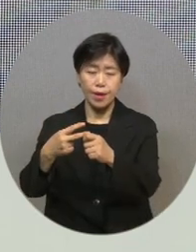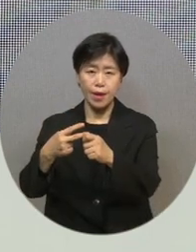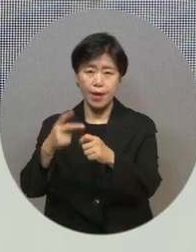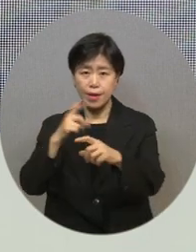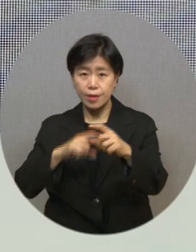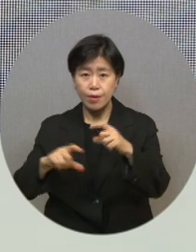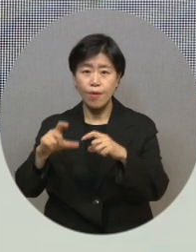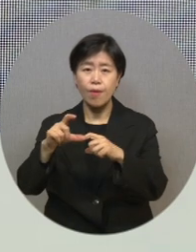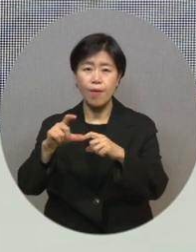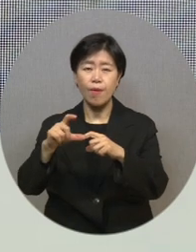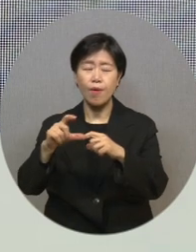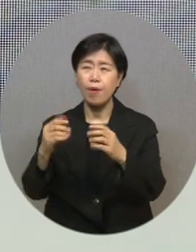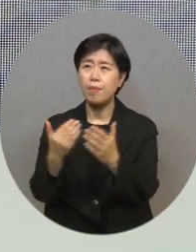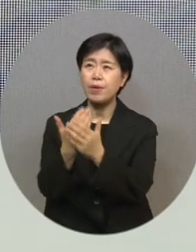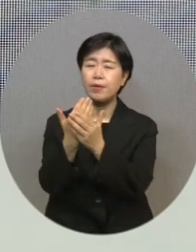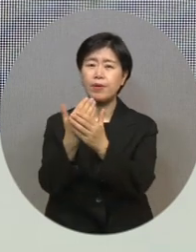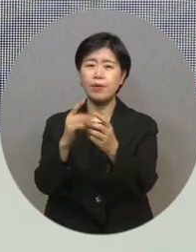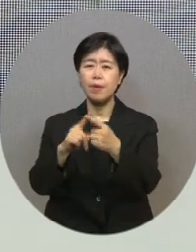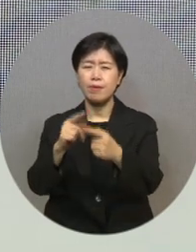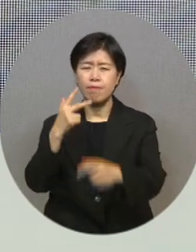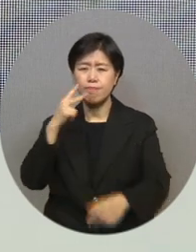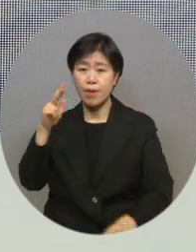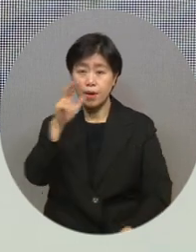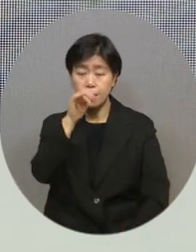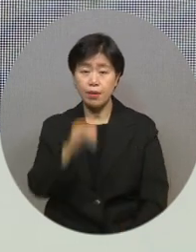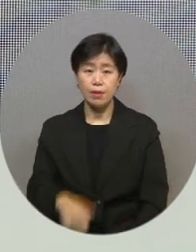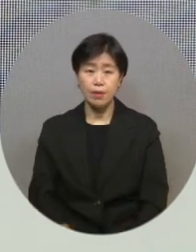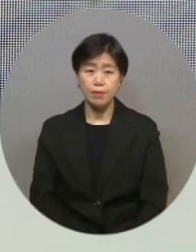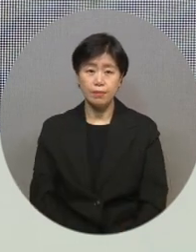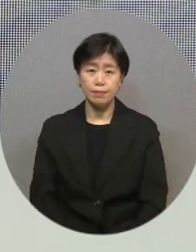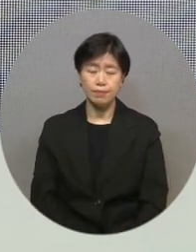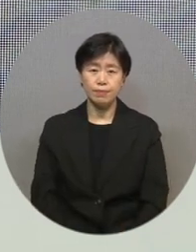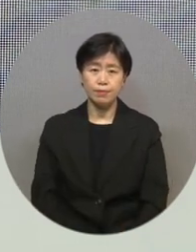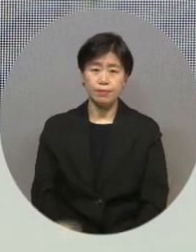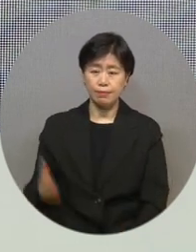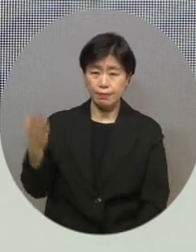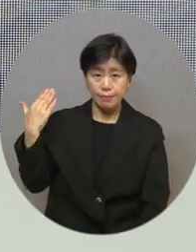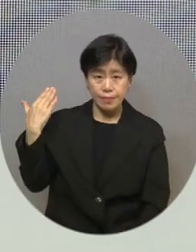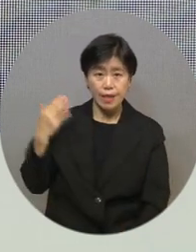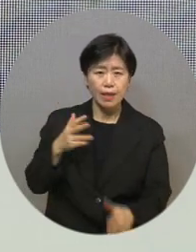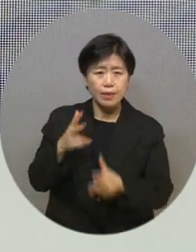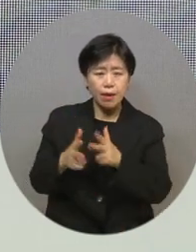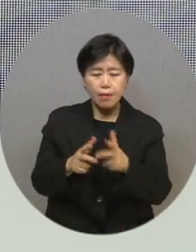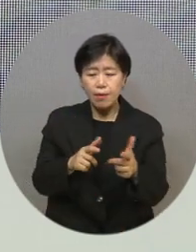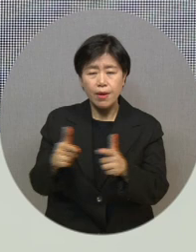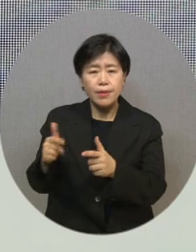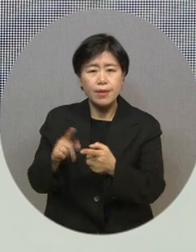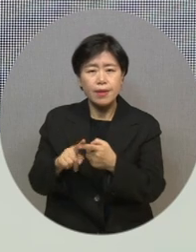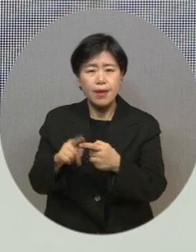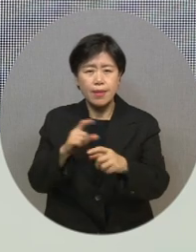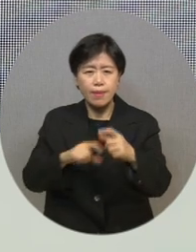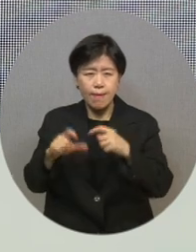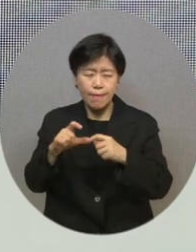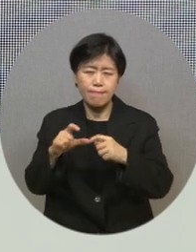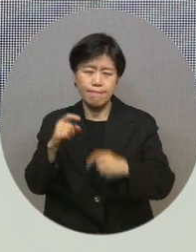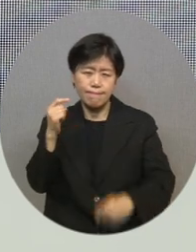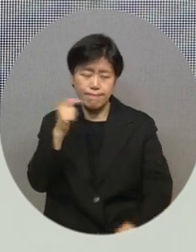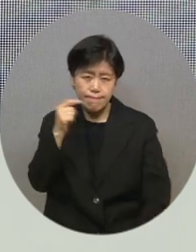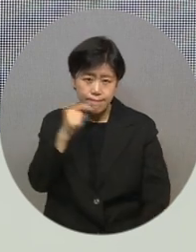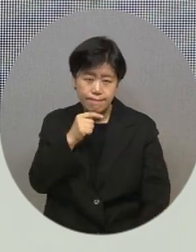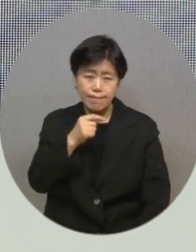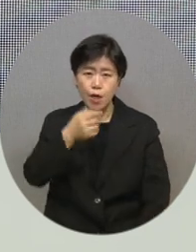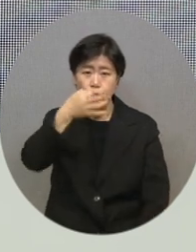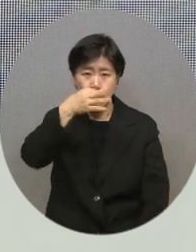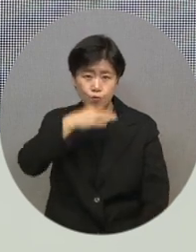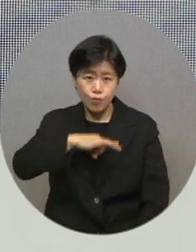선포한 바가 있어요 그 기존 사업에 내 실화라 그가 네네 뭐 여러 가지에